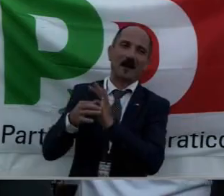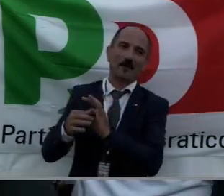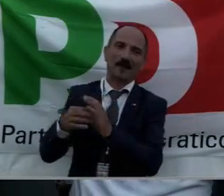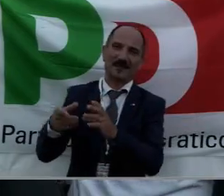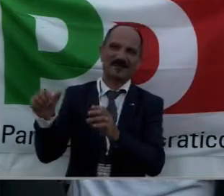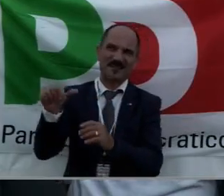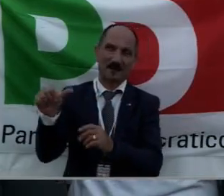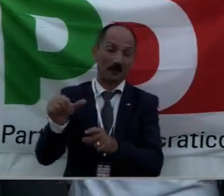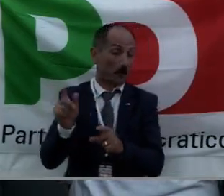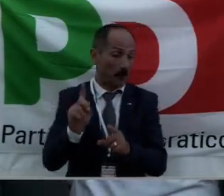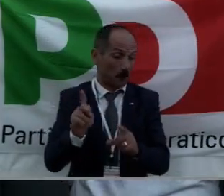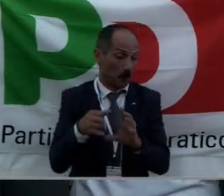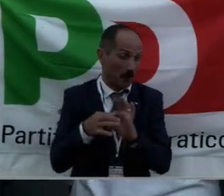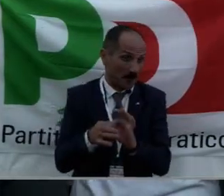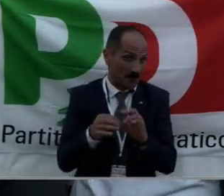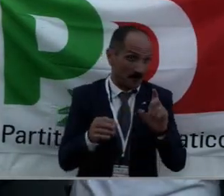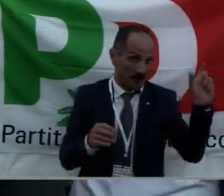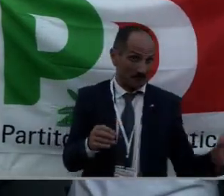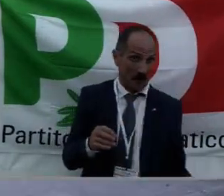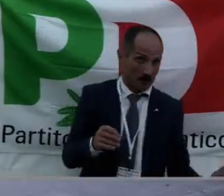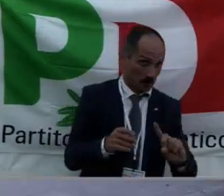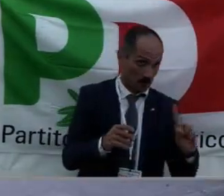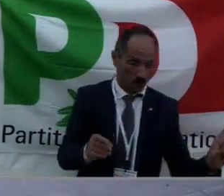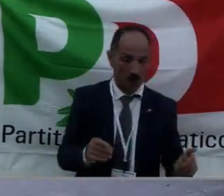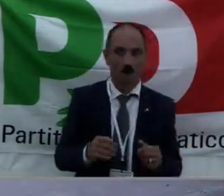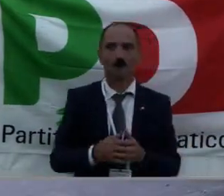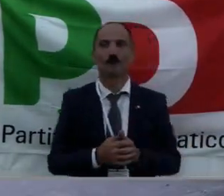non amiche dell'Italia.